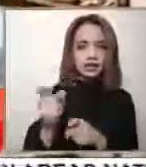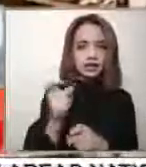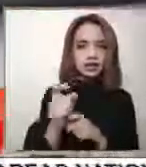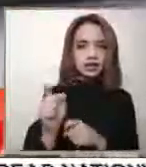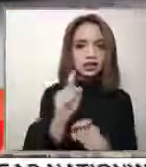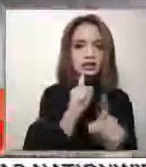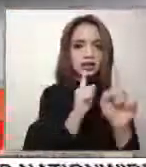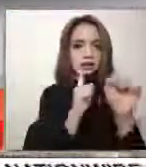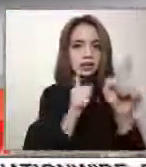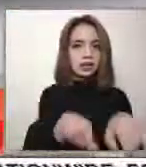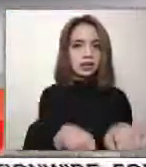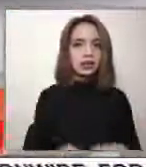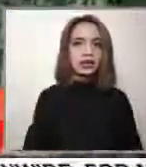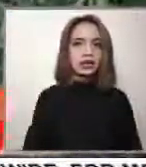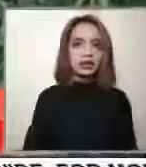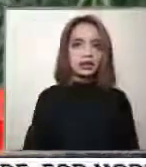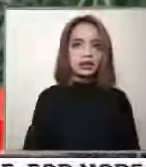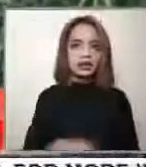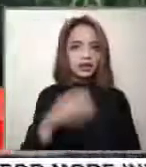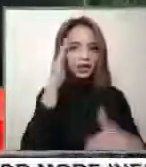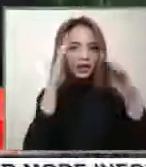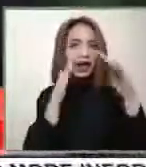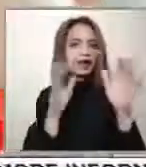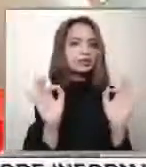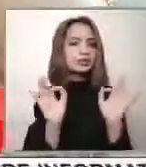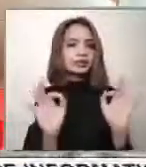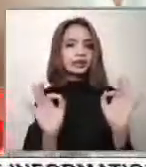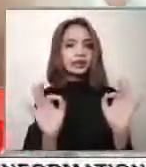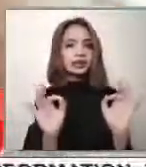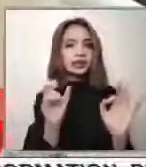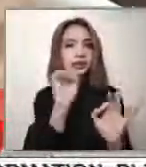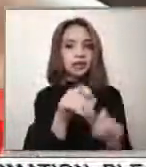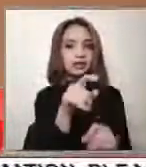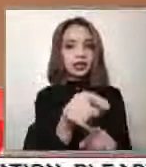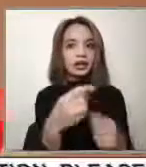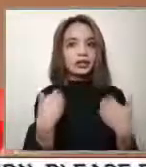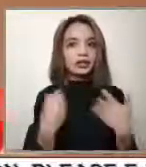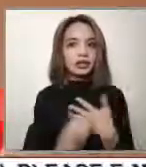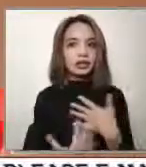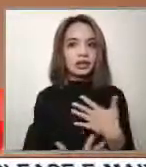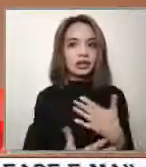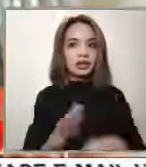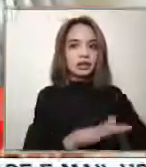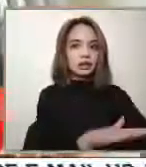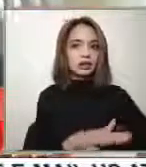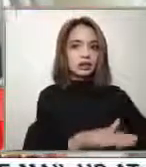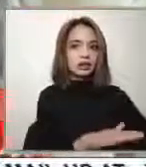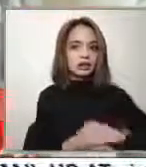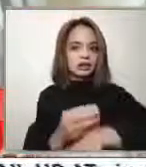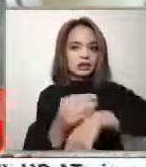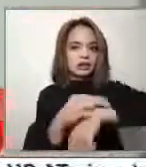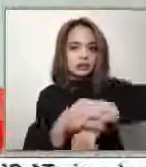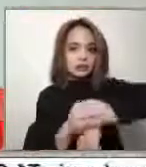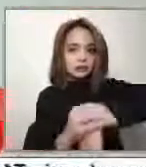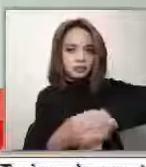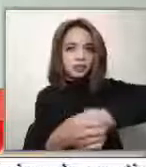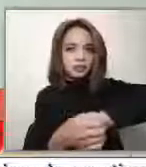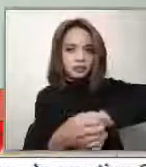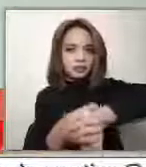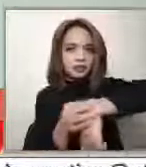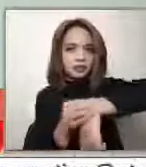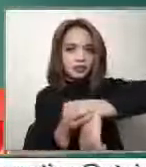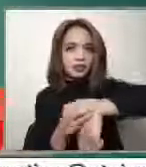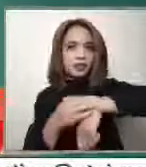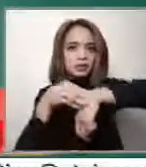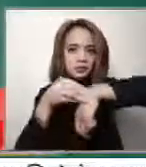ito ng "Hi, perfect. Habang may dugo ka sa katawan, your skin will move, bulge, wrinkle, or stretch.